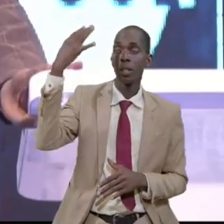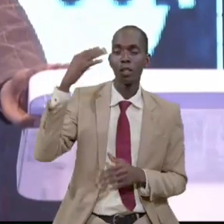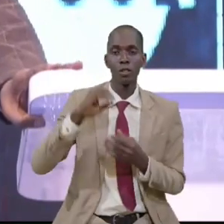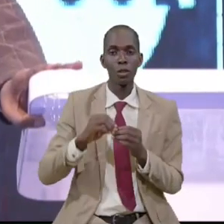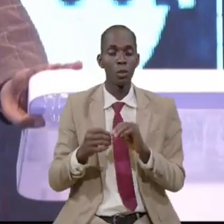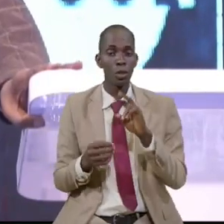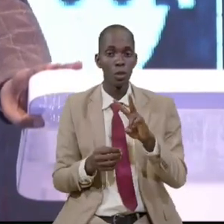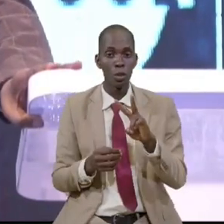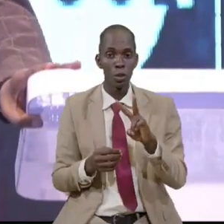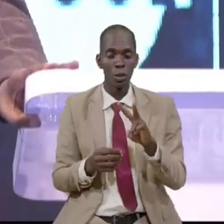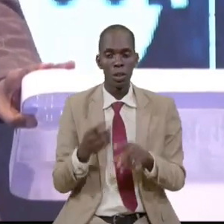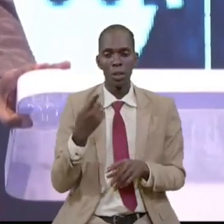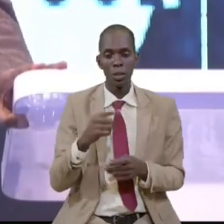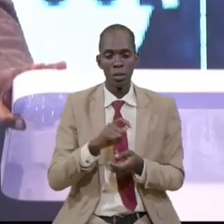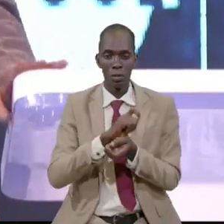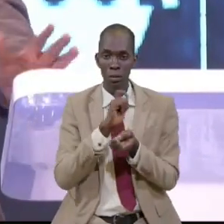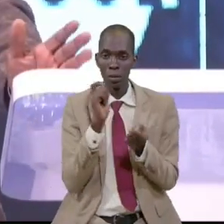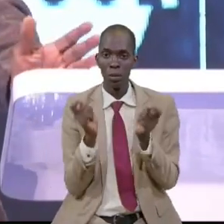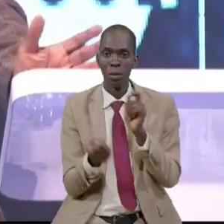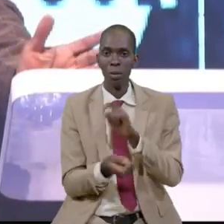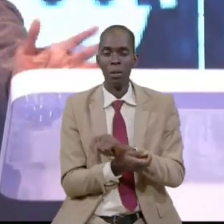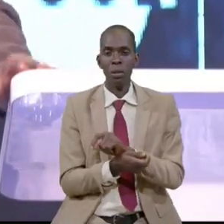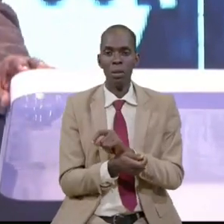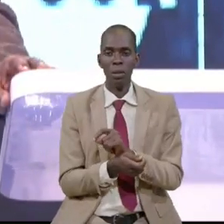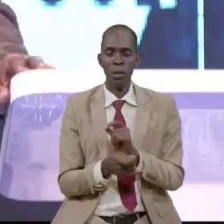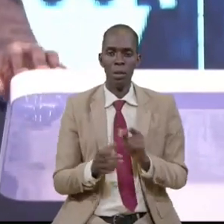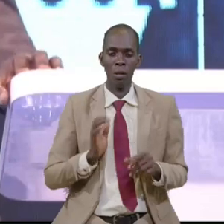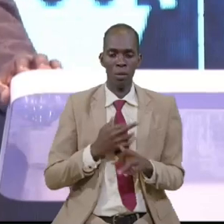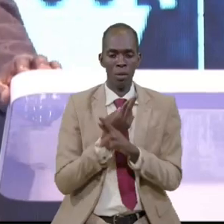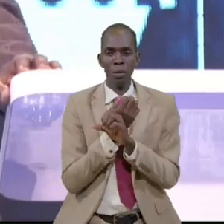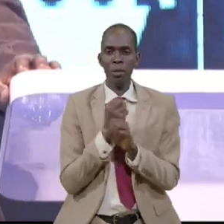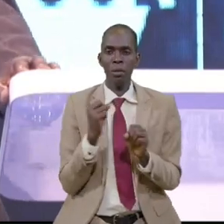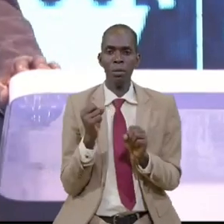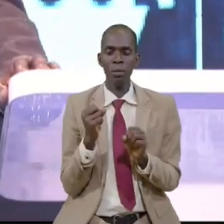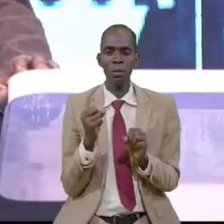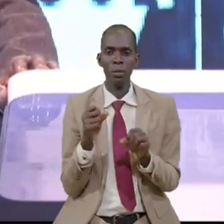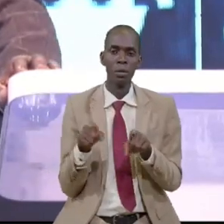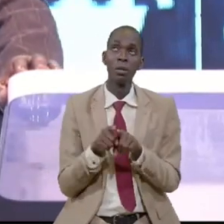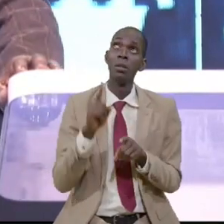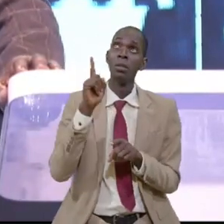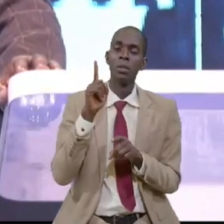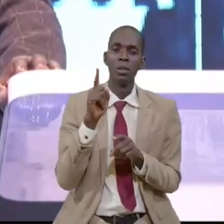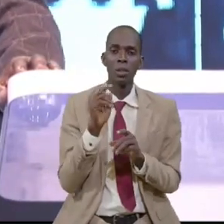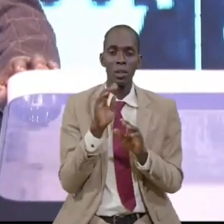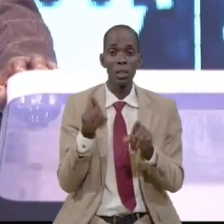de la transformation et la rédemption en tant que Don